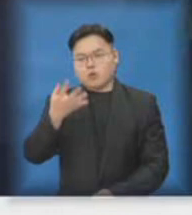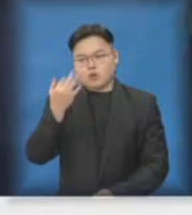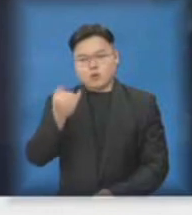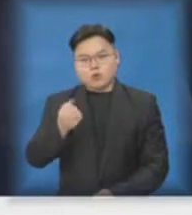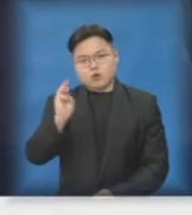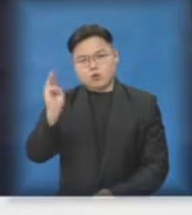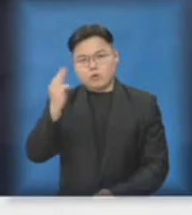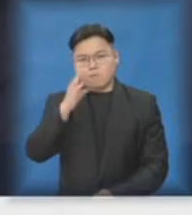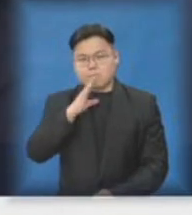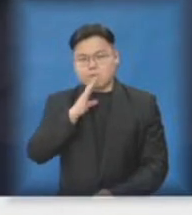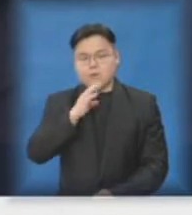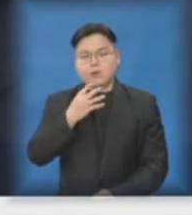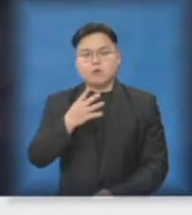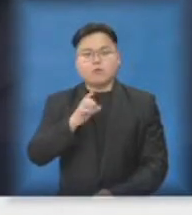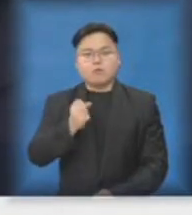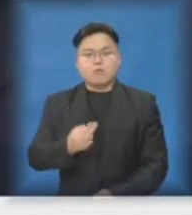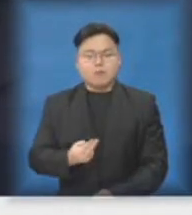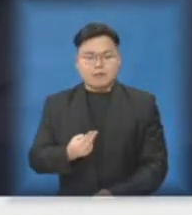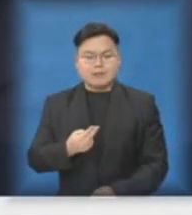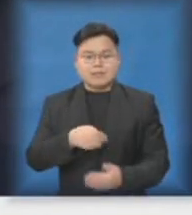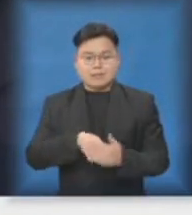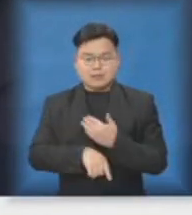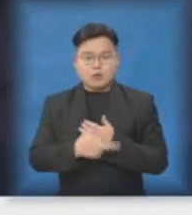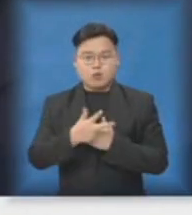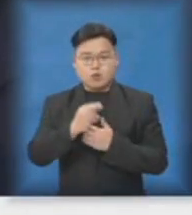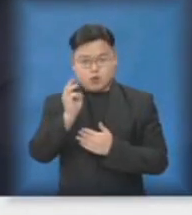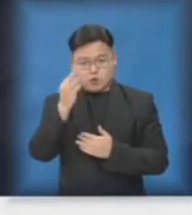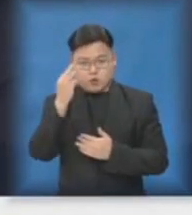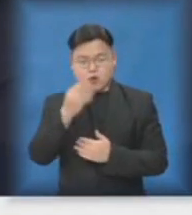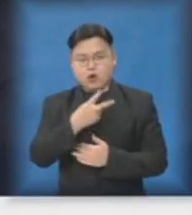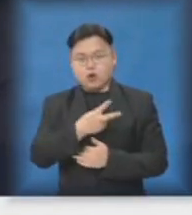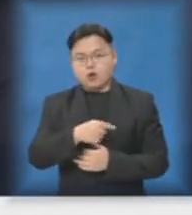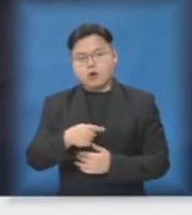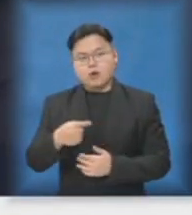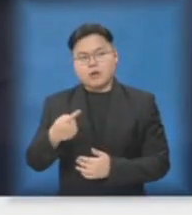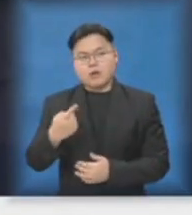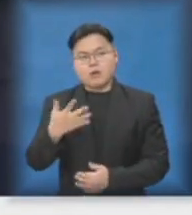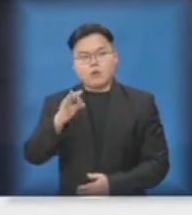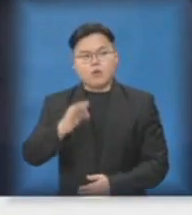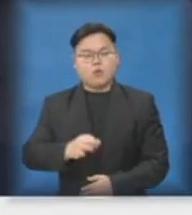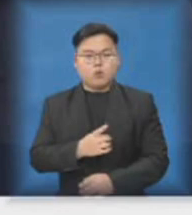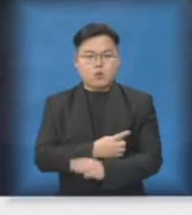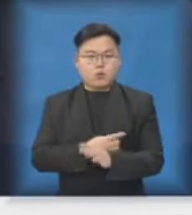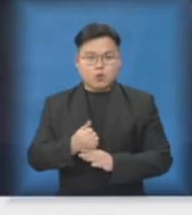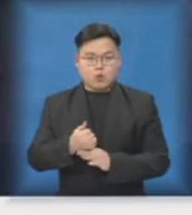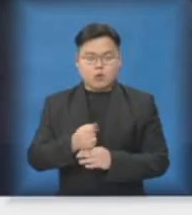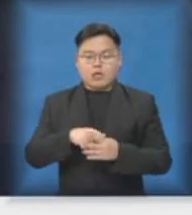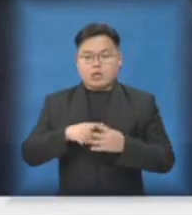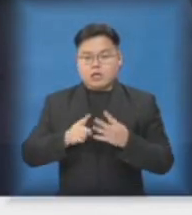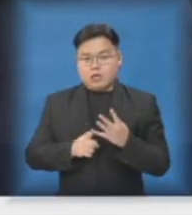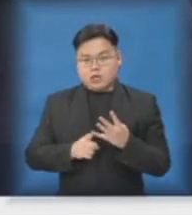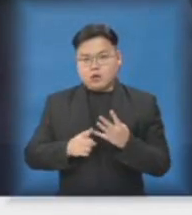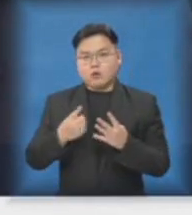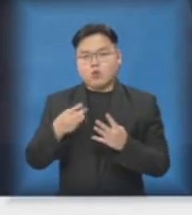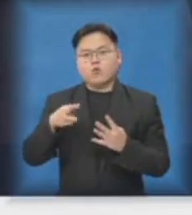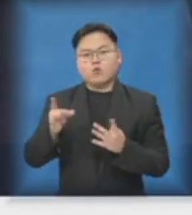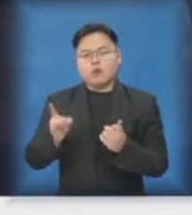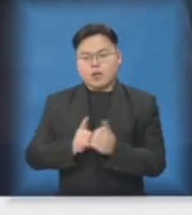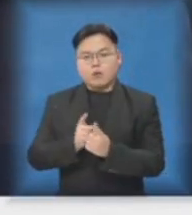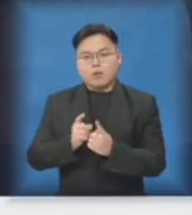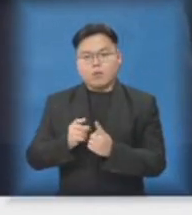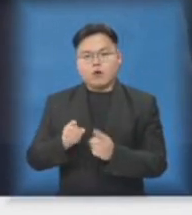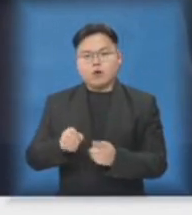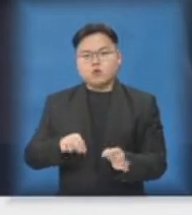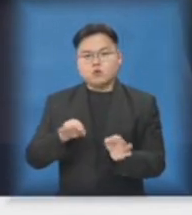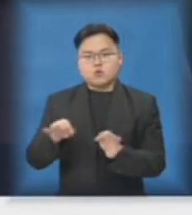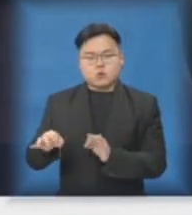багц болсон 3 нь тодорчсон ажил эхэлсэн явж байна. 2-15 гүйцэтгэлтэй. За нэг дээр маргаан гарсан учраас ингээд түр хашилцолоо дараагийн шигтний